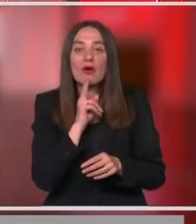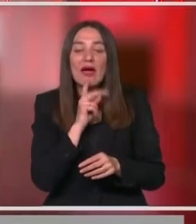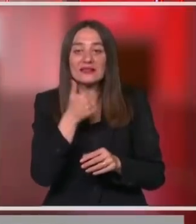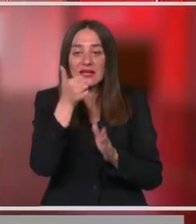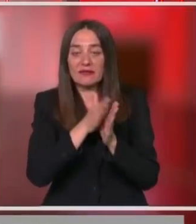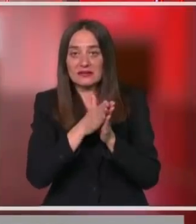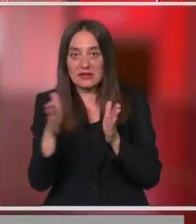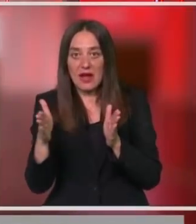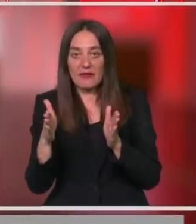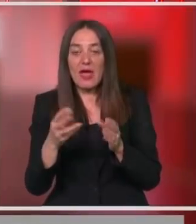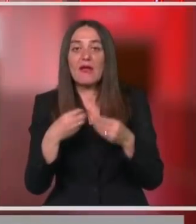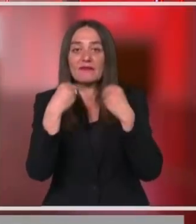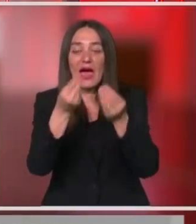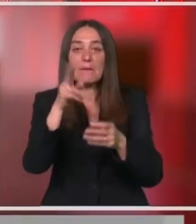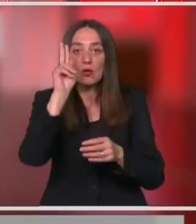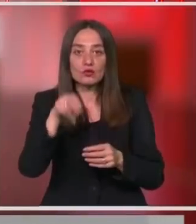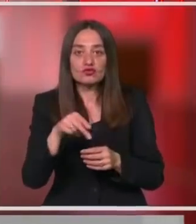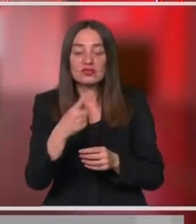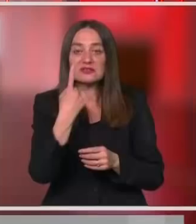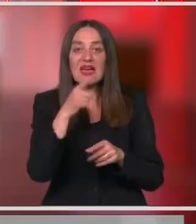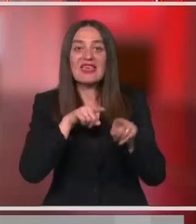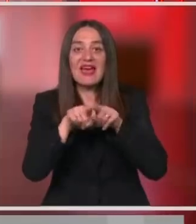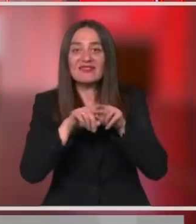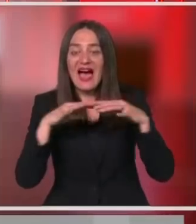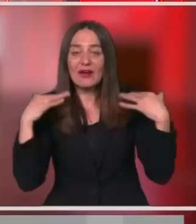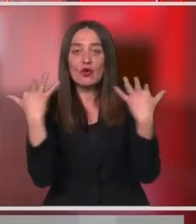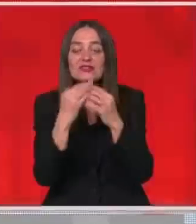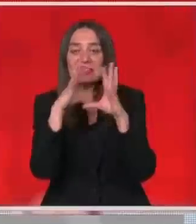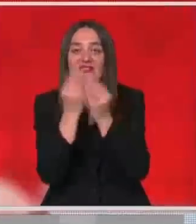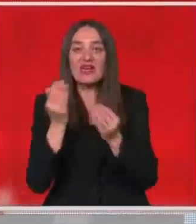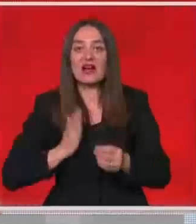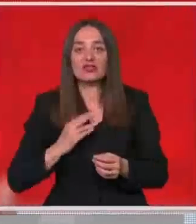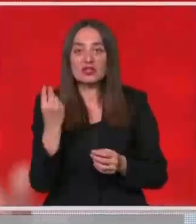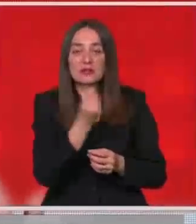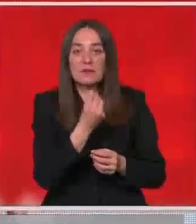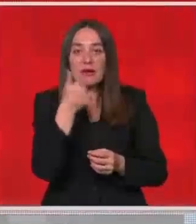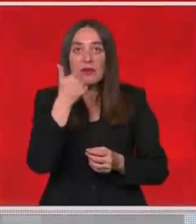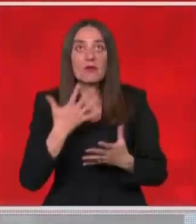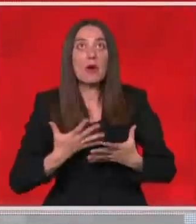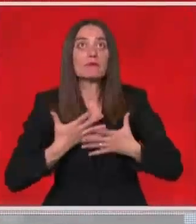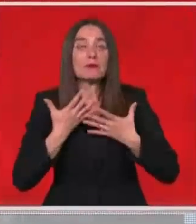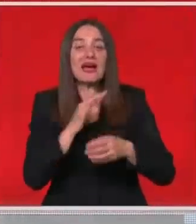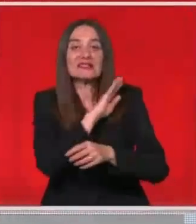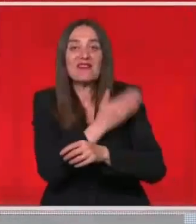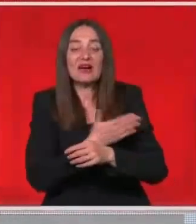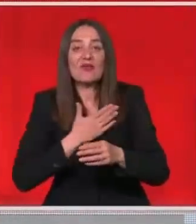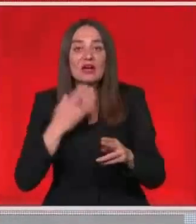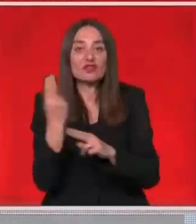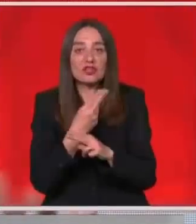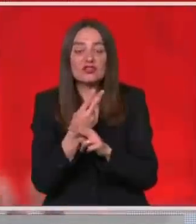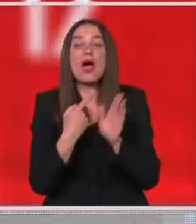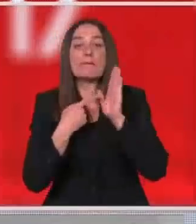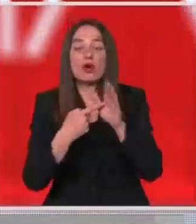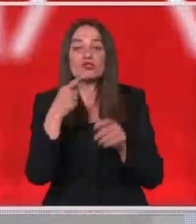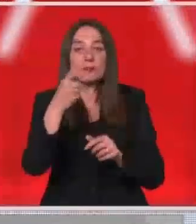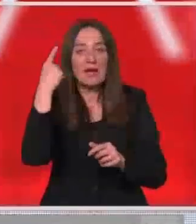jedne strane daje mogućnost za jednakost svih građana Srbije, dakle da jednu dozu optimizma, snagu naše države pokažemo